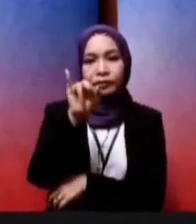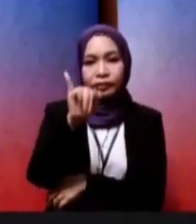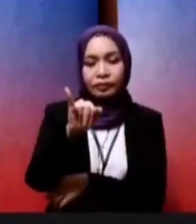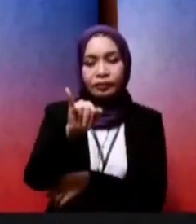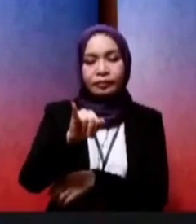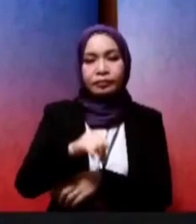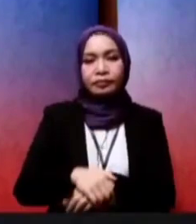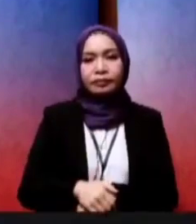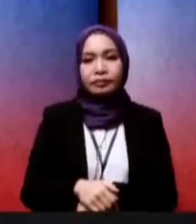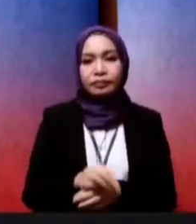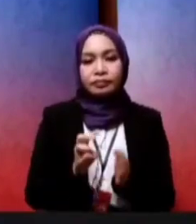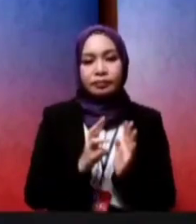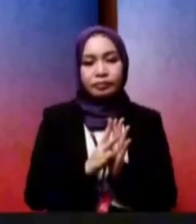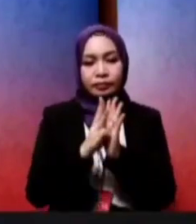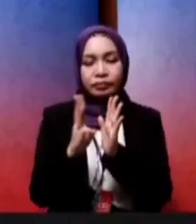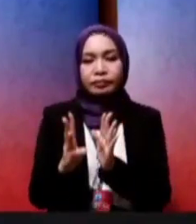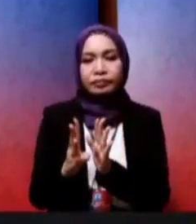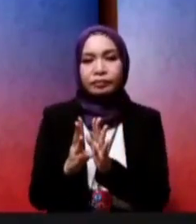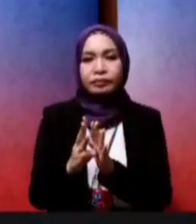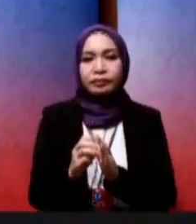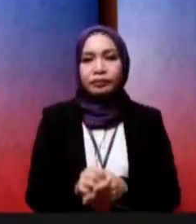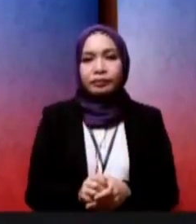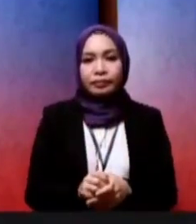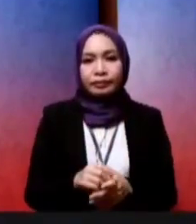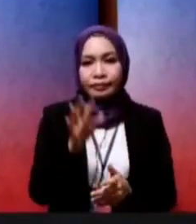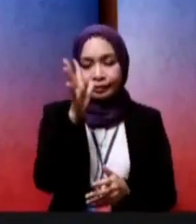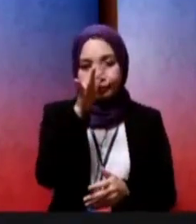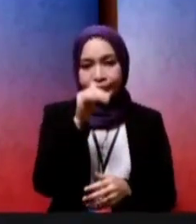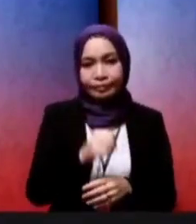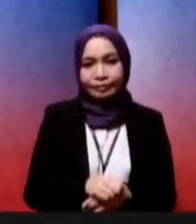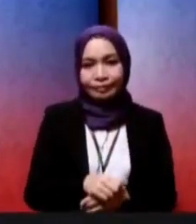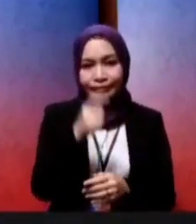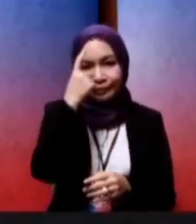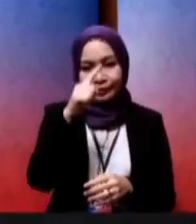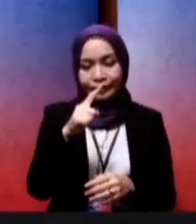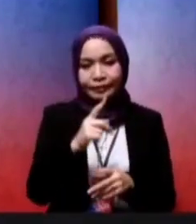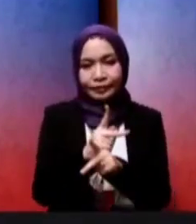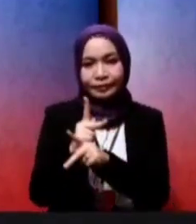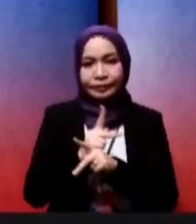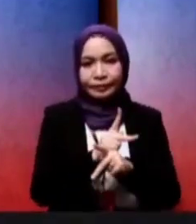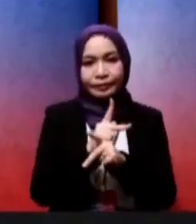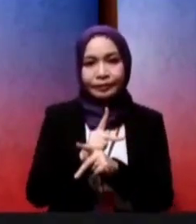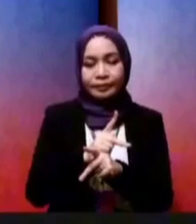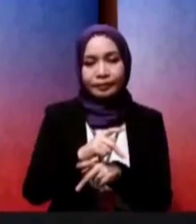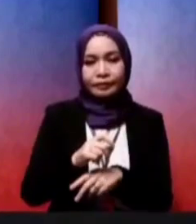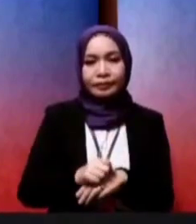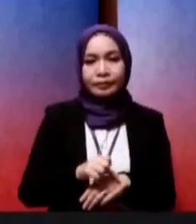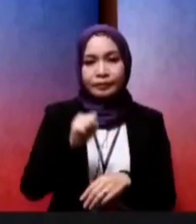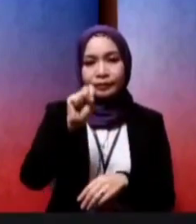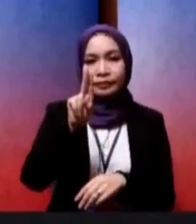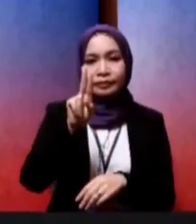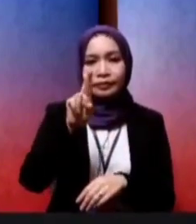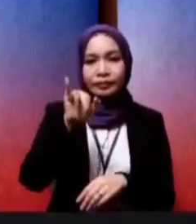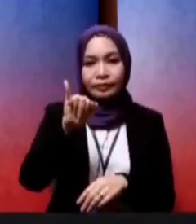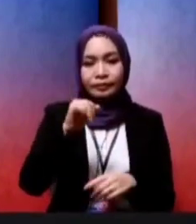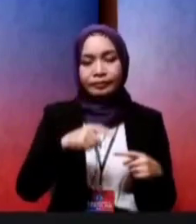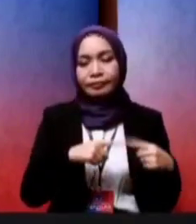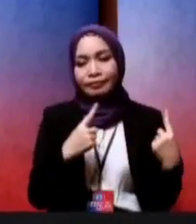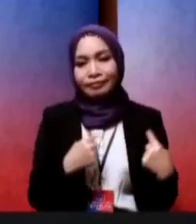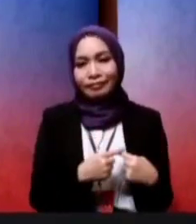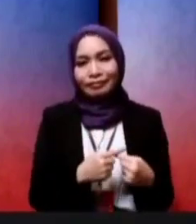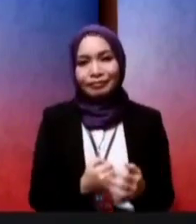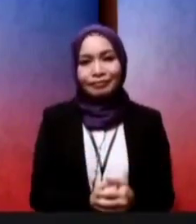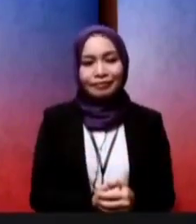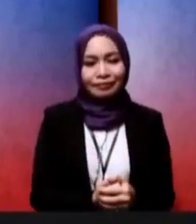perwakilan Melaka sebut tadi untuk melindungi para Suri hati kita juga memperkenalkanentif subsidi